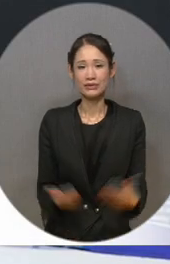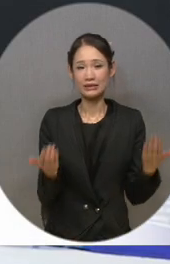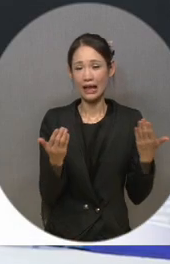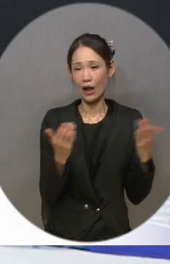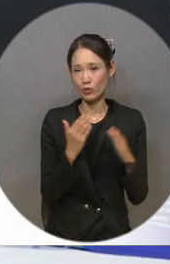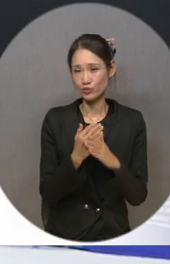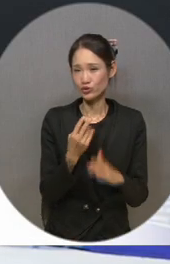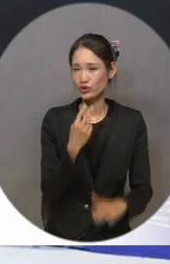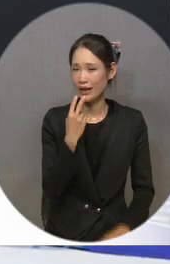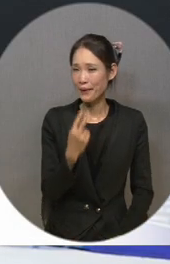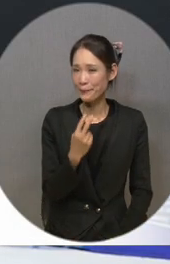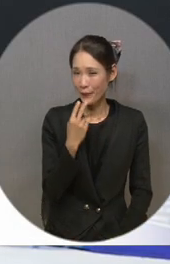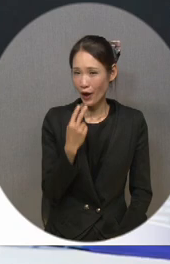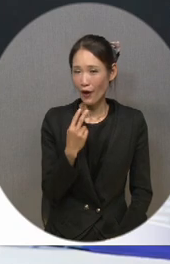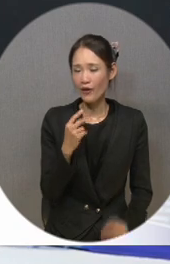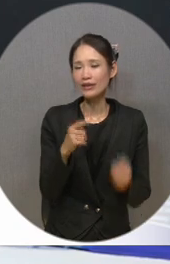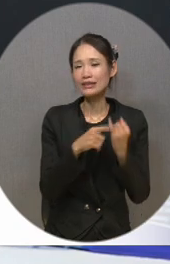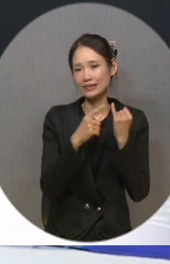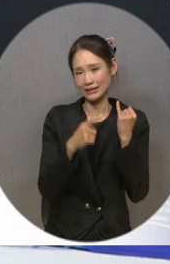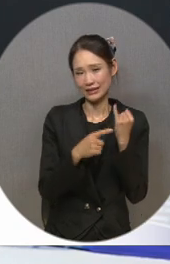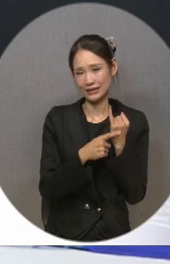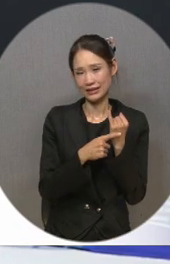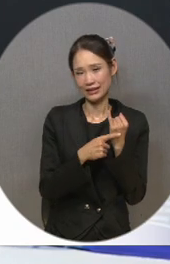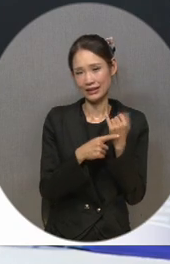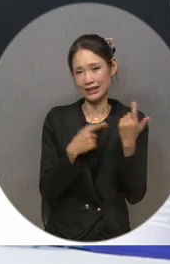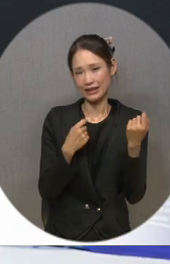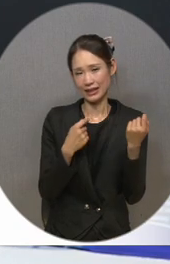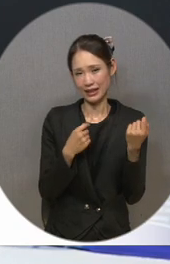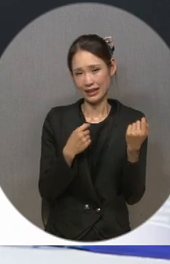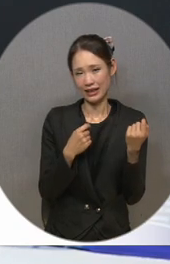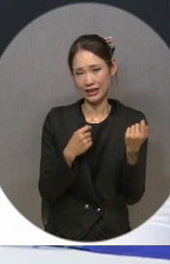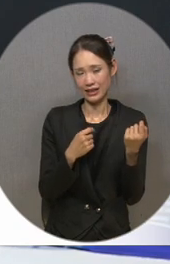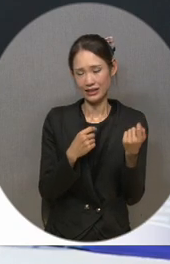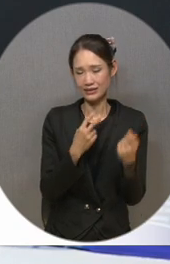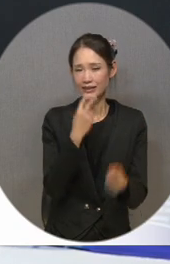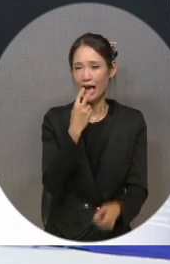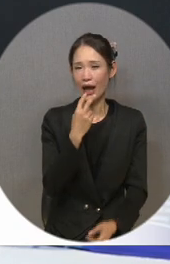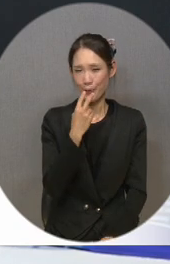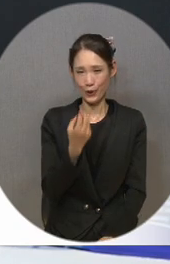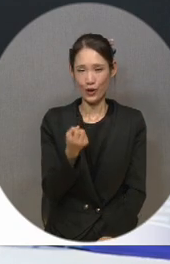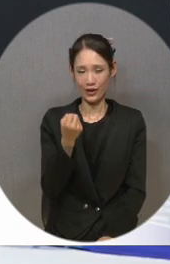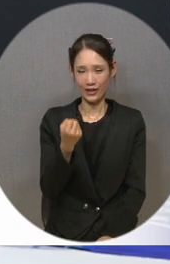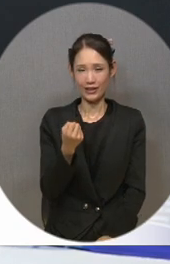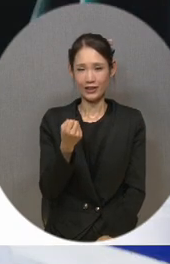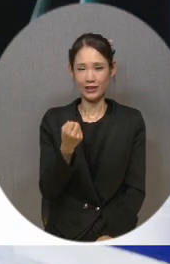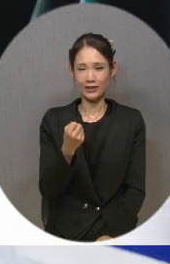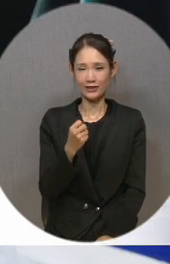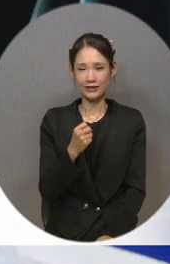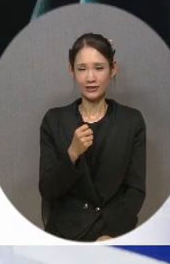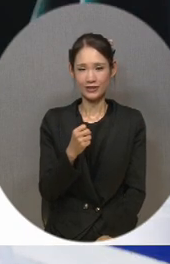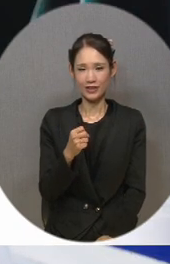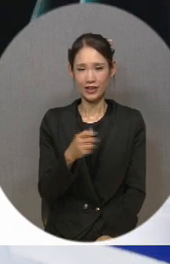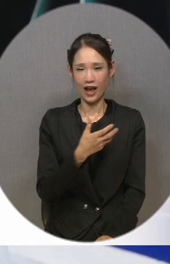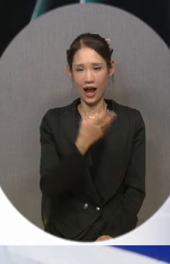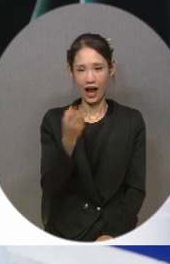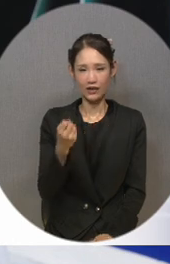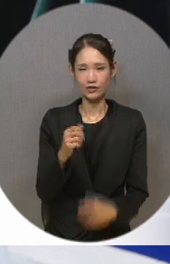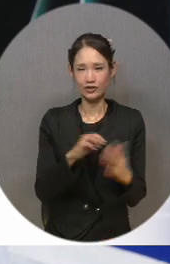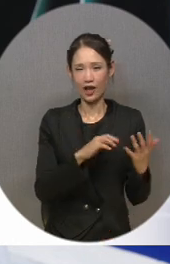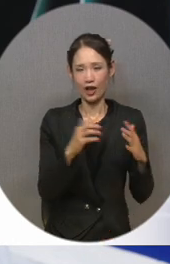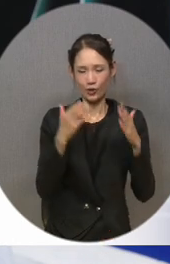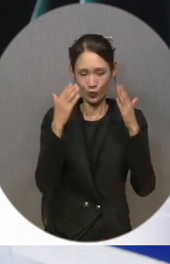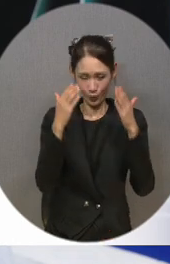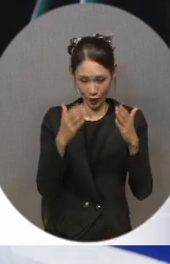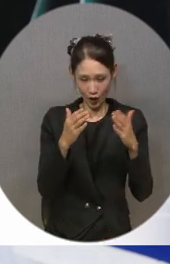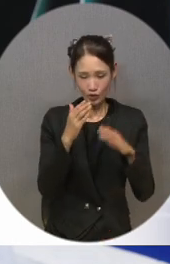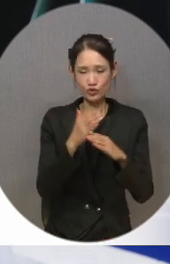작업하고 있는 지금 생잉태 이러한 그 생명의 소재 이러한 소재를 가지고 우리 지금 세계적으로 이슈가